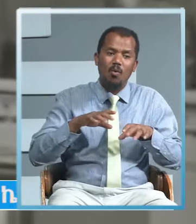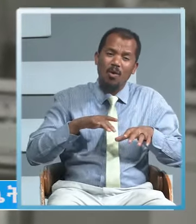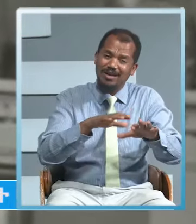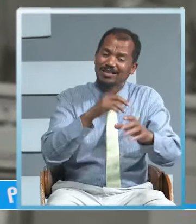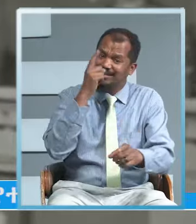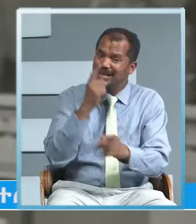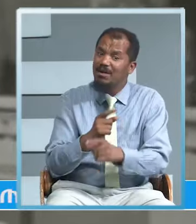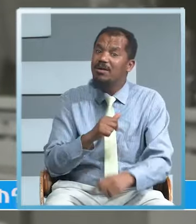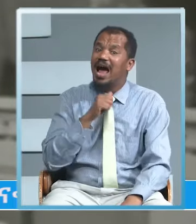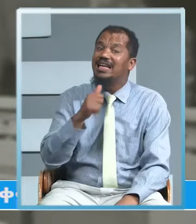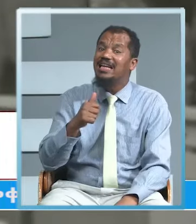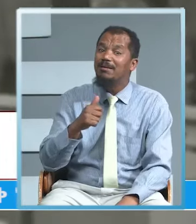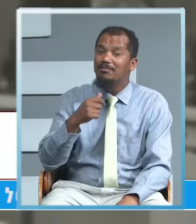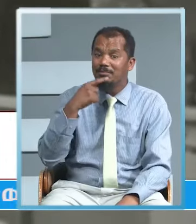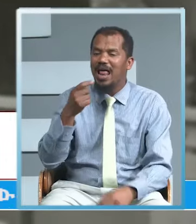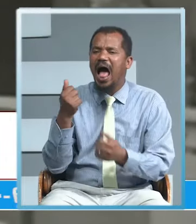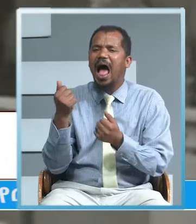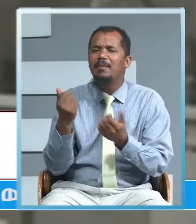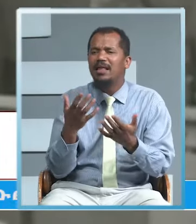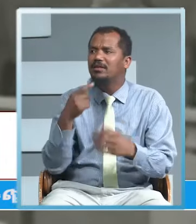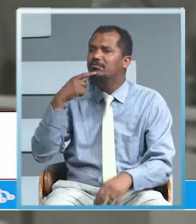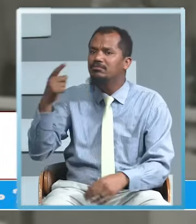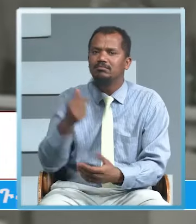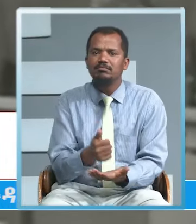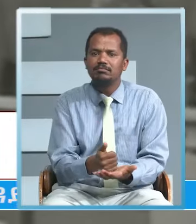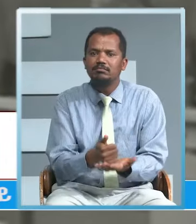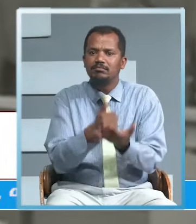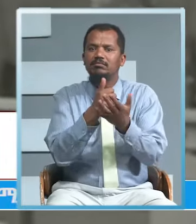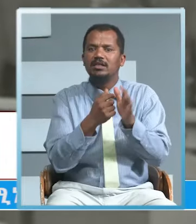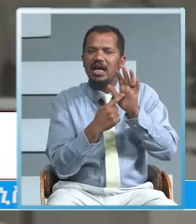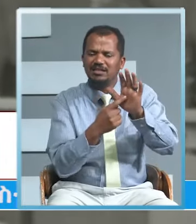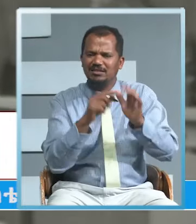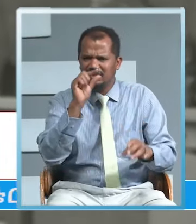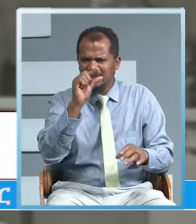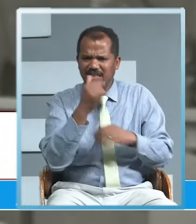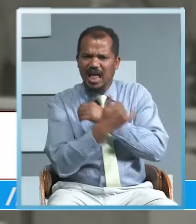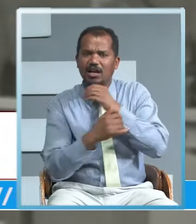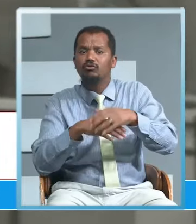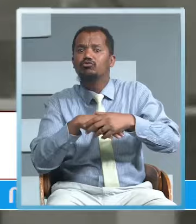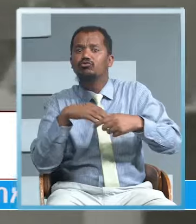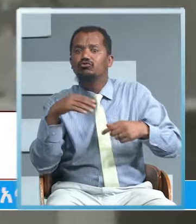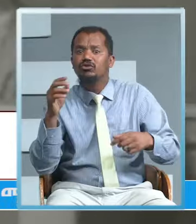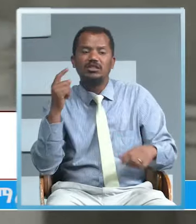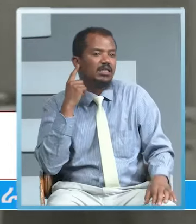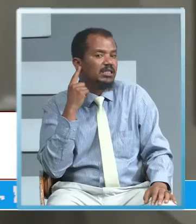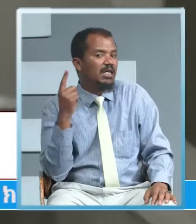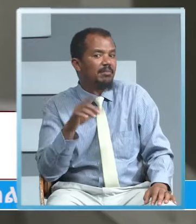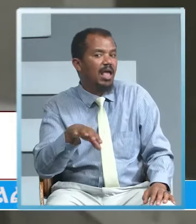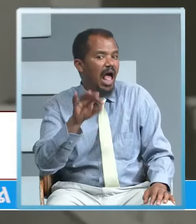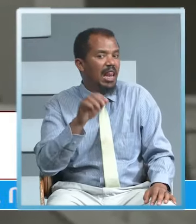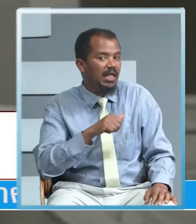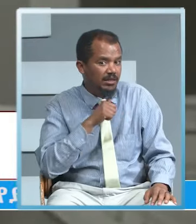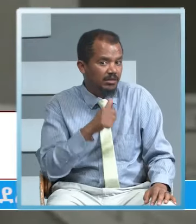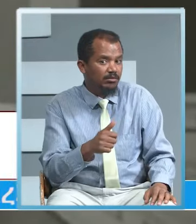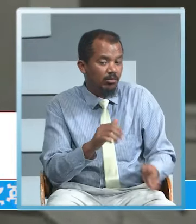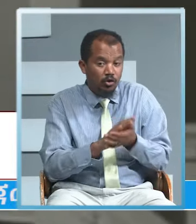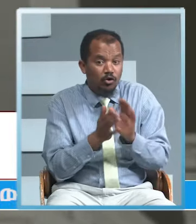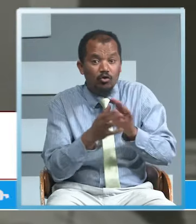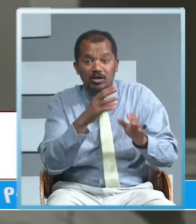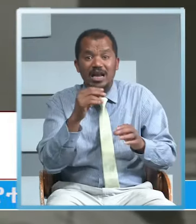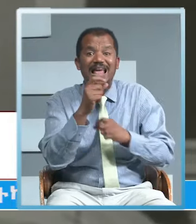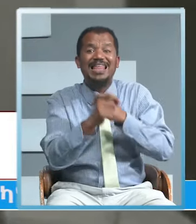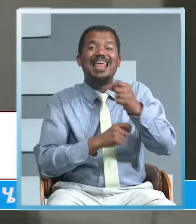ወረራው ተገቢ አይደለም ብላ አቤት ብትልም አጋርነት ካሳዩ ጥቂት ሀገራት ውጪ ሰሚ አላገኘችም።